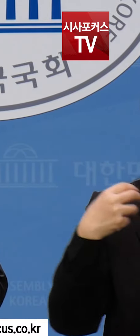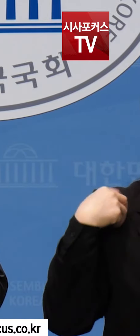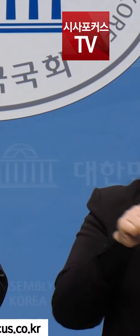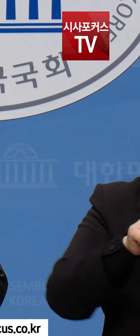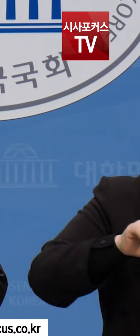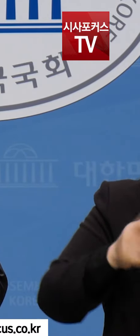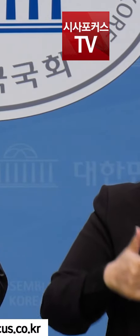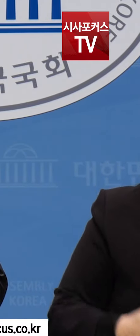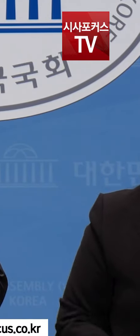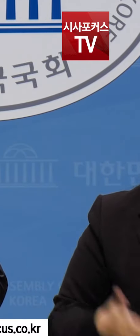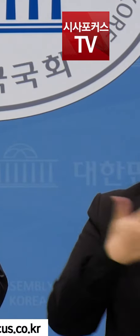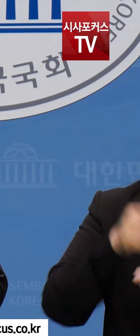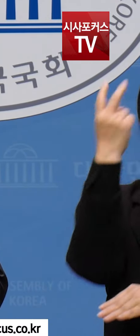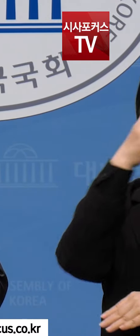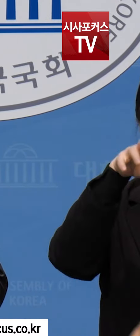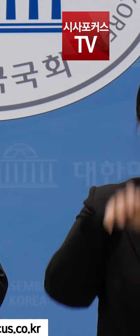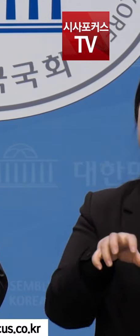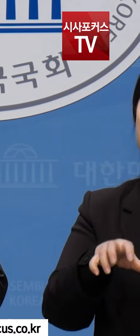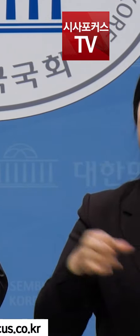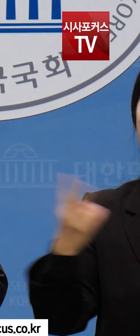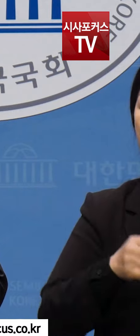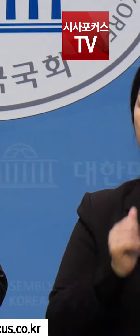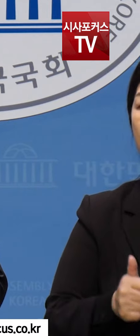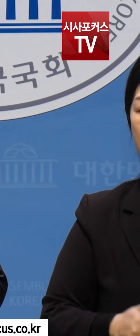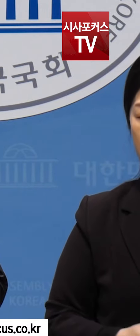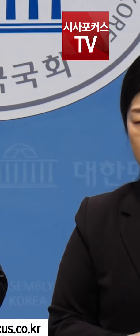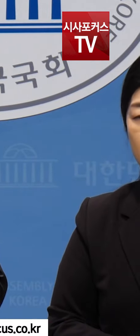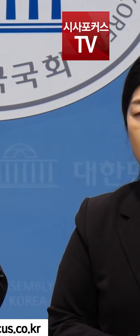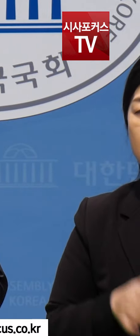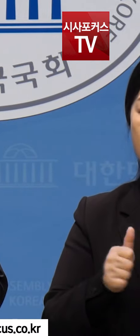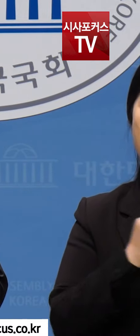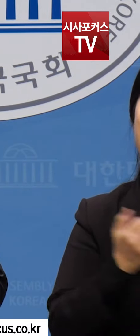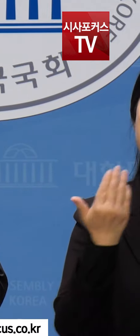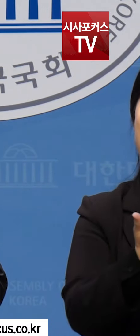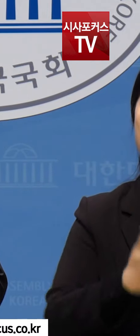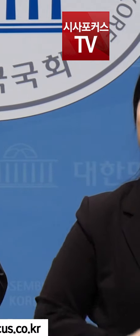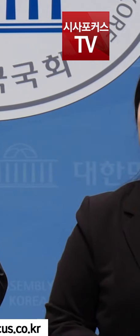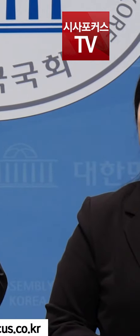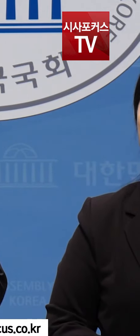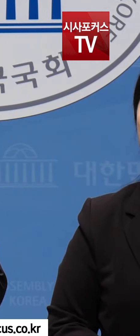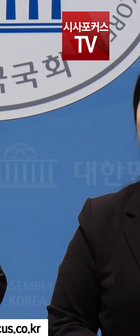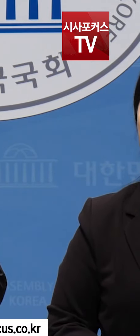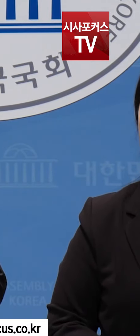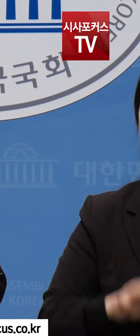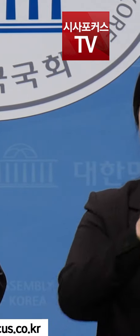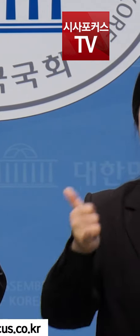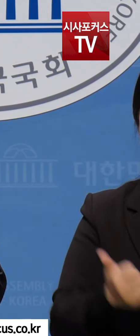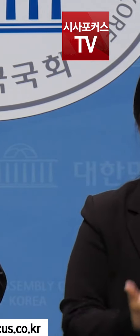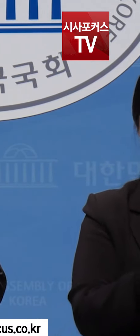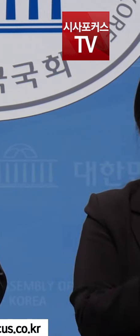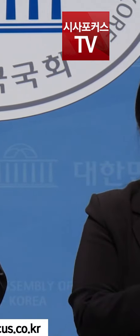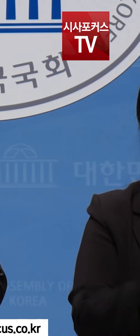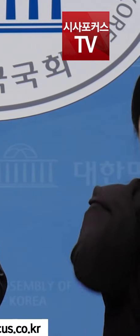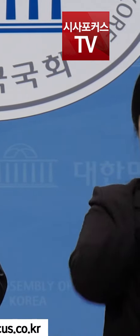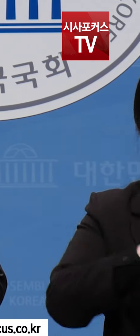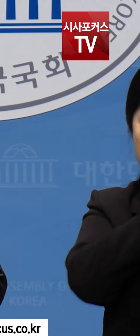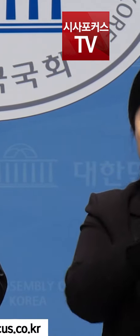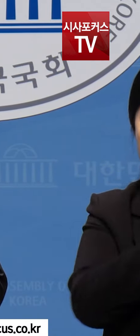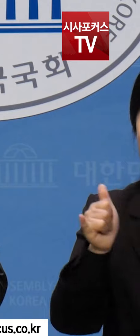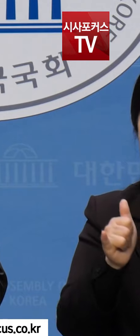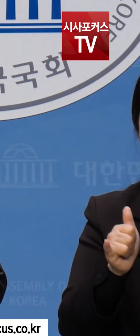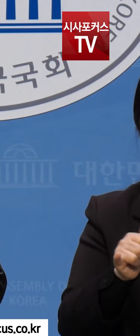아니라 공수처 수사와 재판을 받아야 합니다. 국민적 사건의 핵심 피의자를 대사로